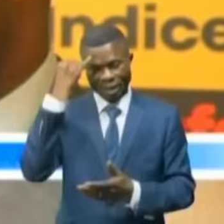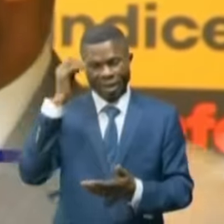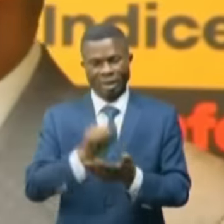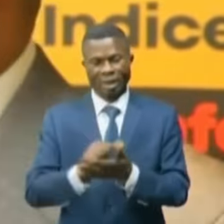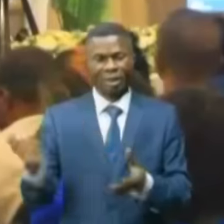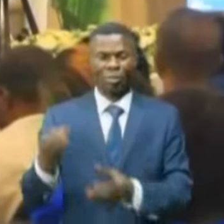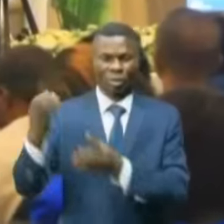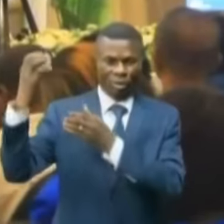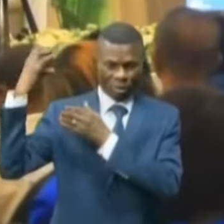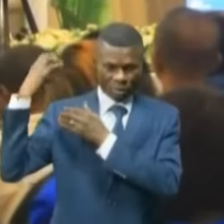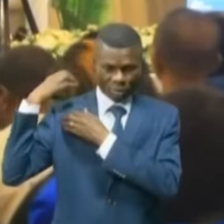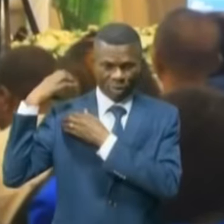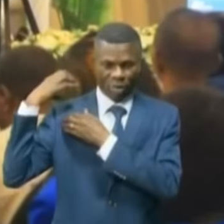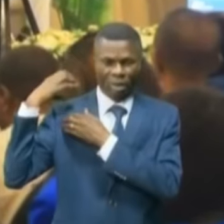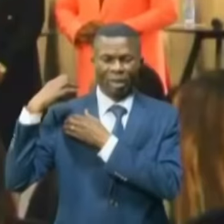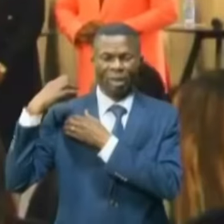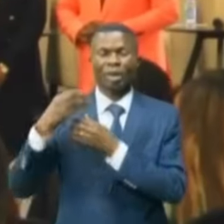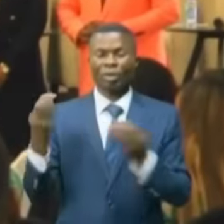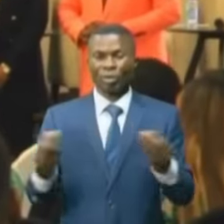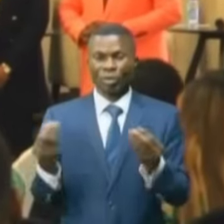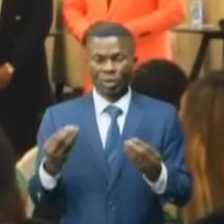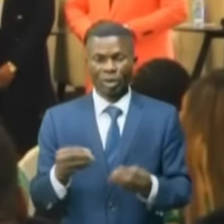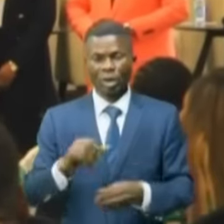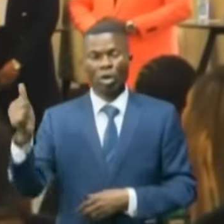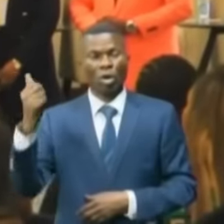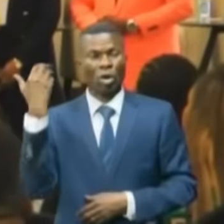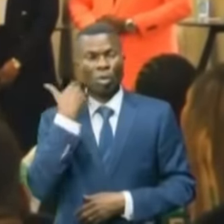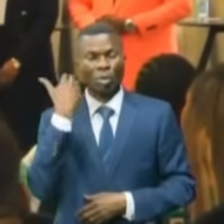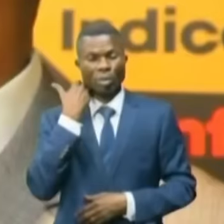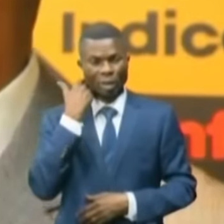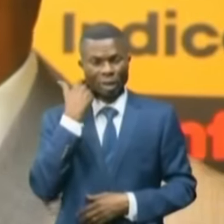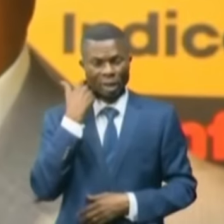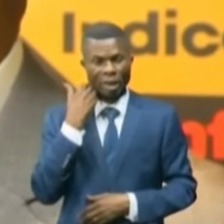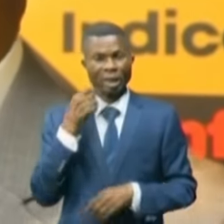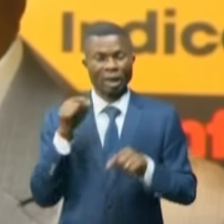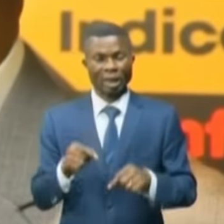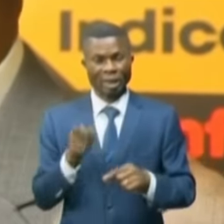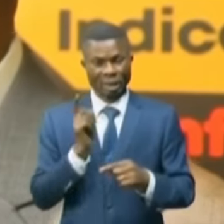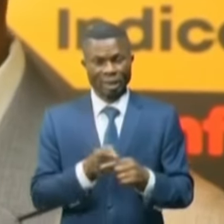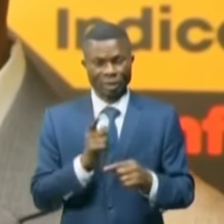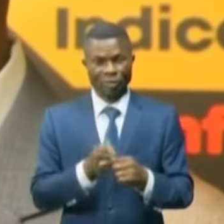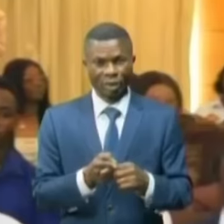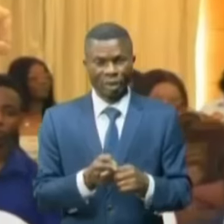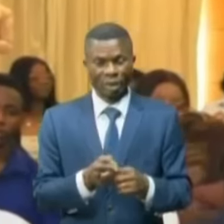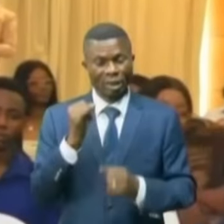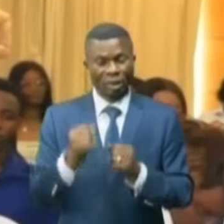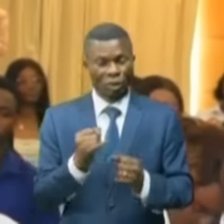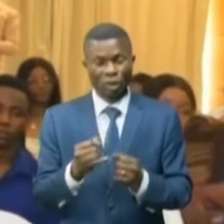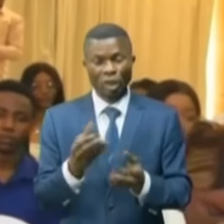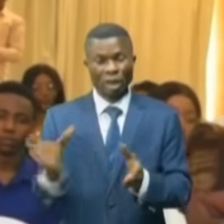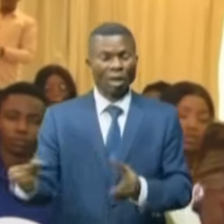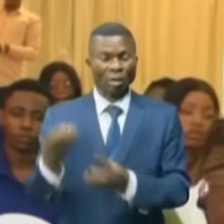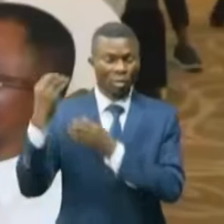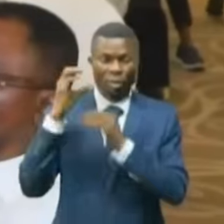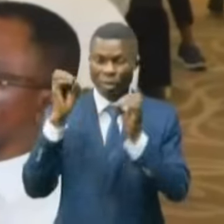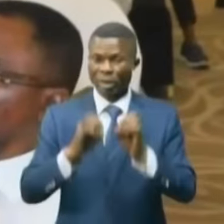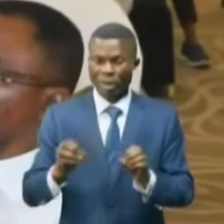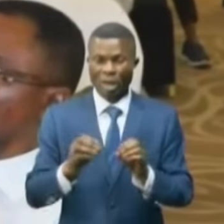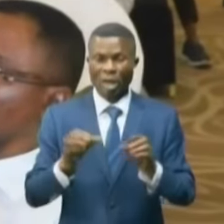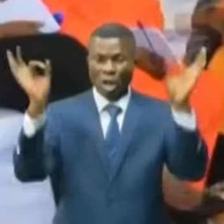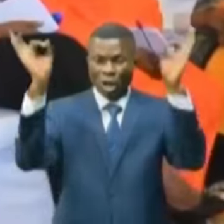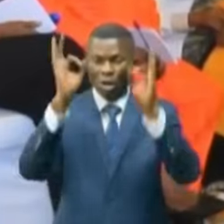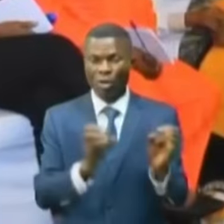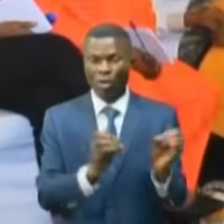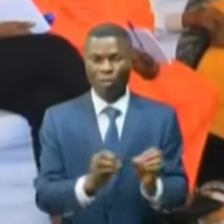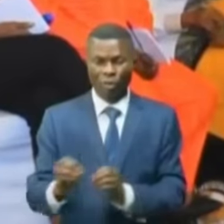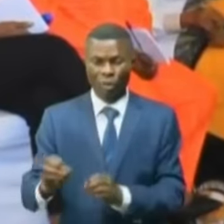charge digne de notre grand pays. Vous savez, certaines maladies pour lesquelles nous mourons ici, ailleurs, les gens n'en meurent plus. Ces assises ont été réalisées